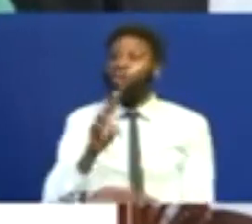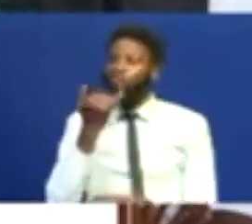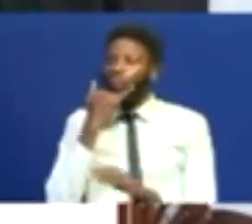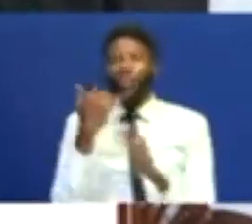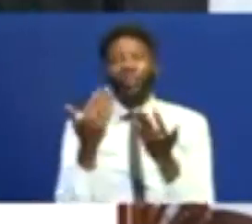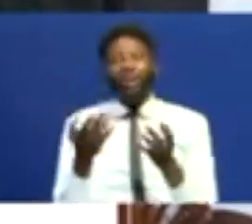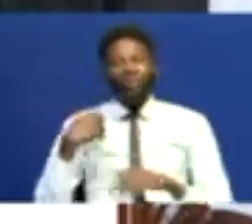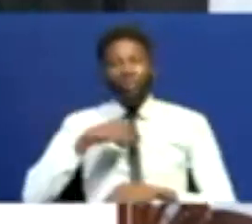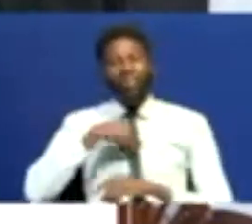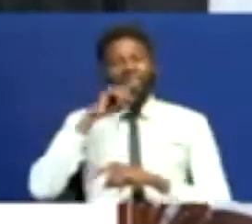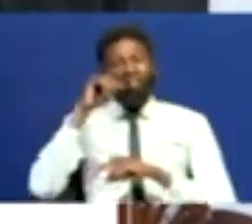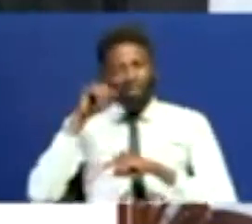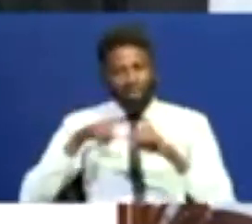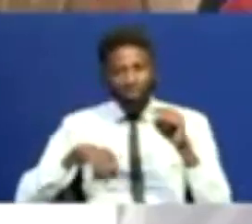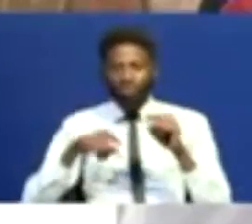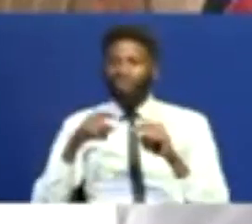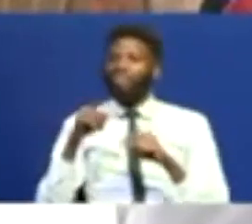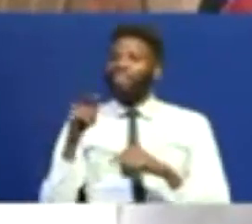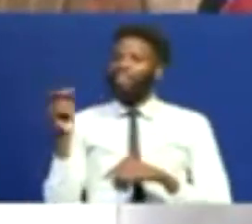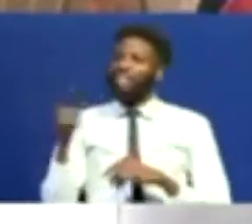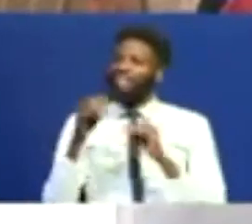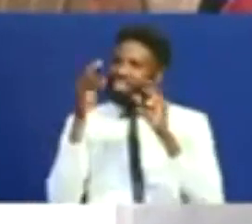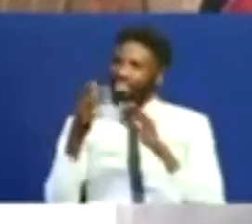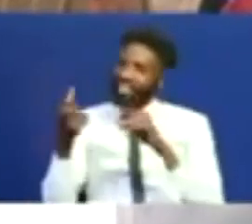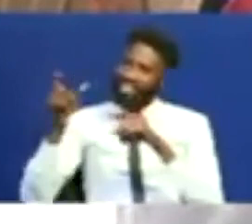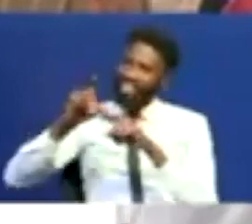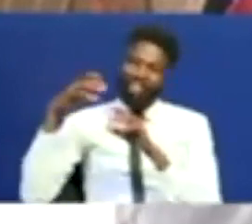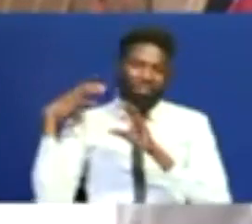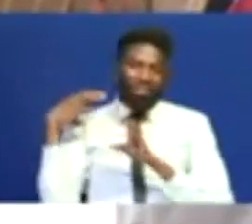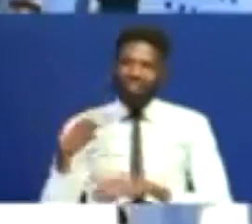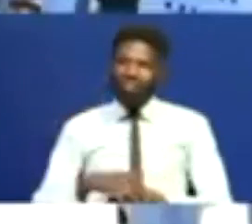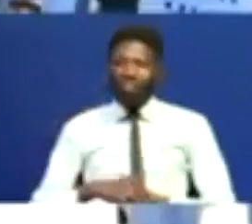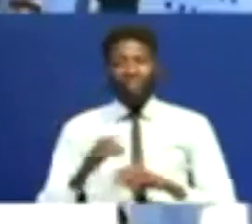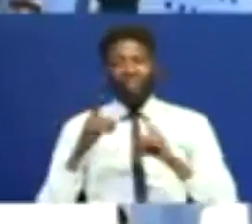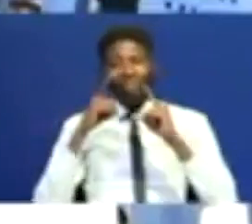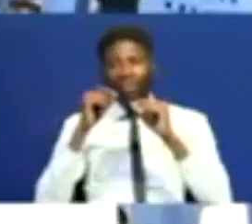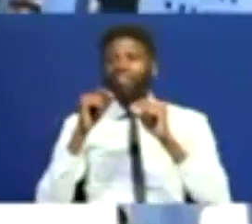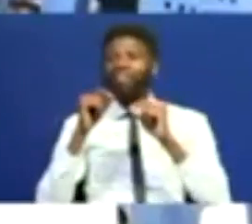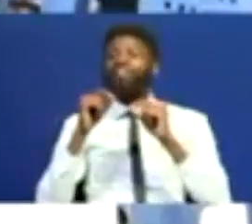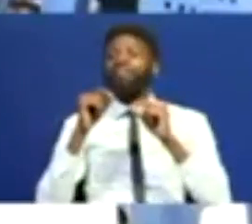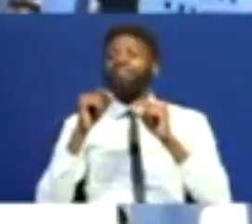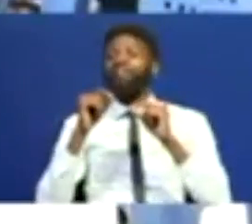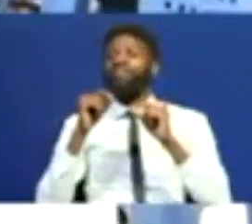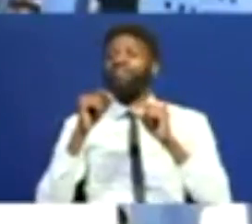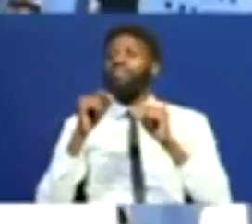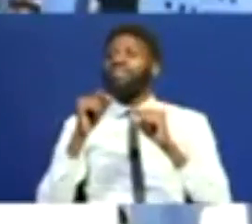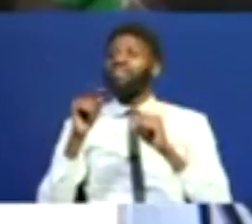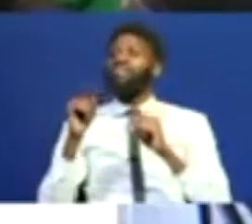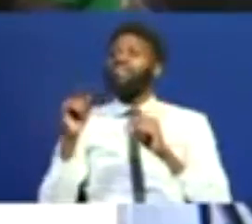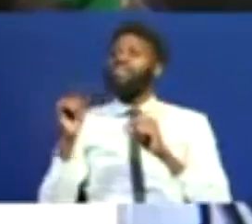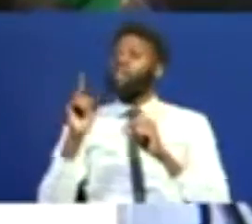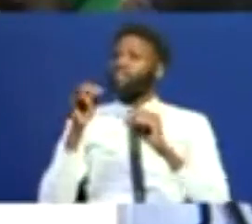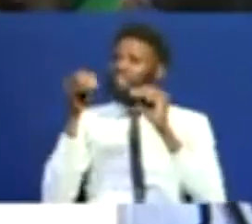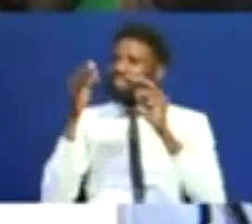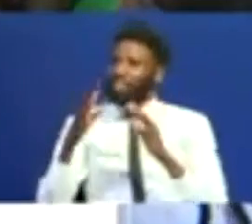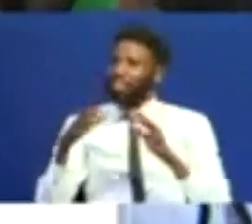cannot overburden salaries as teachers. Alisema walimu katika kaunti ya Nairobi wanapitia ugumu mwingi kutokana na gharama ya juu ya maisha